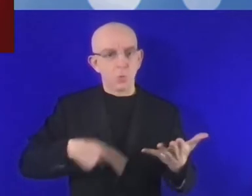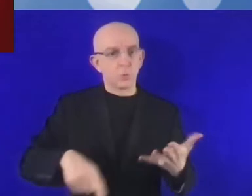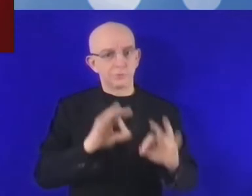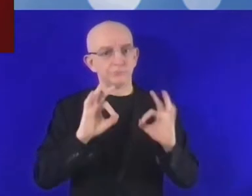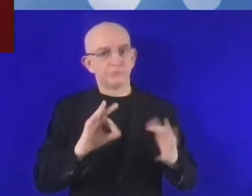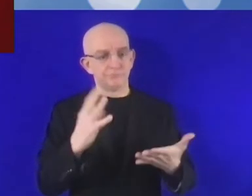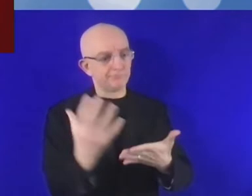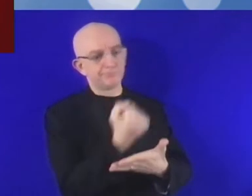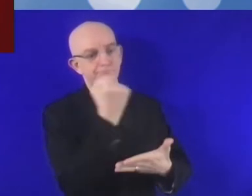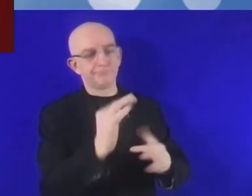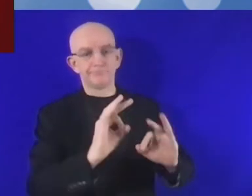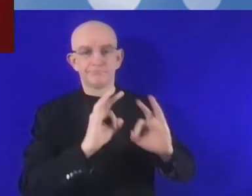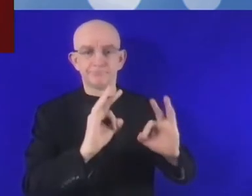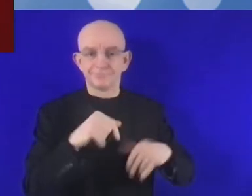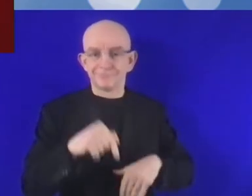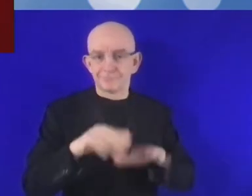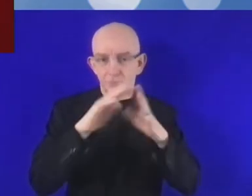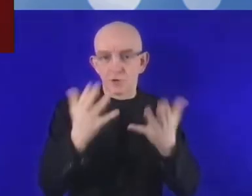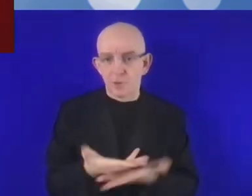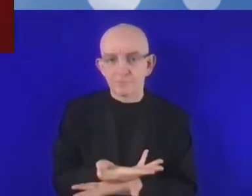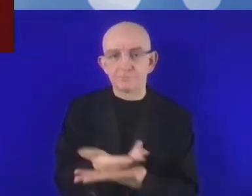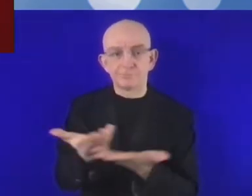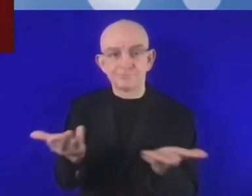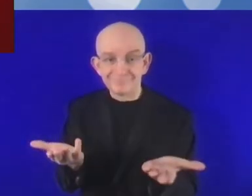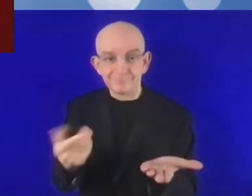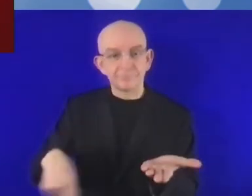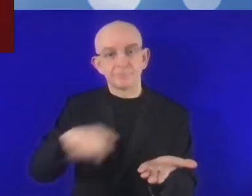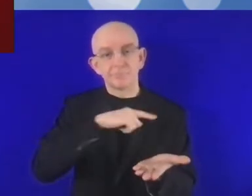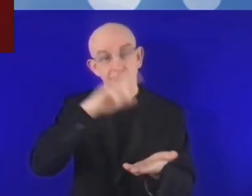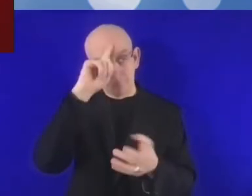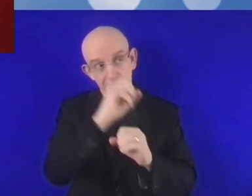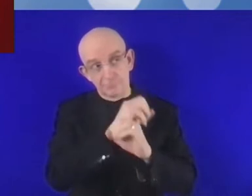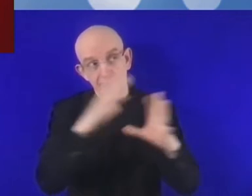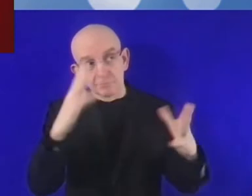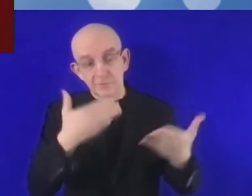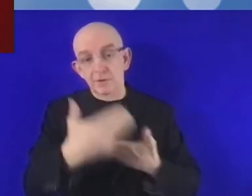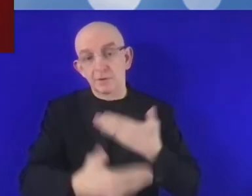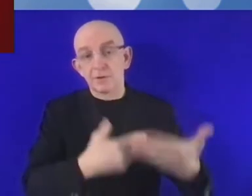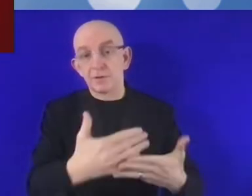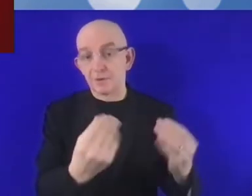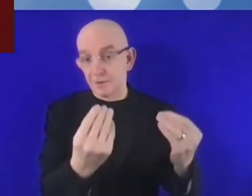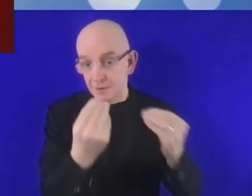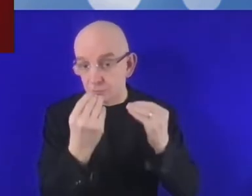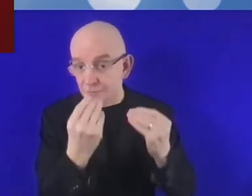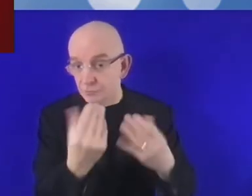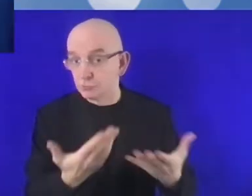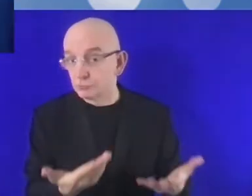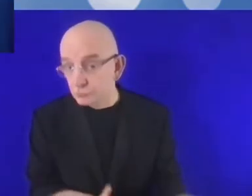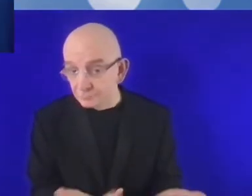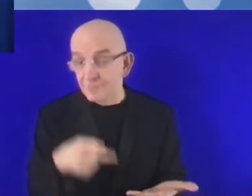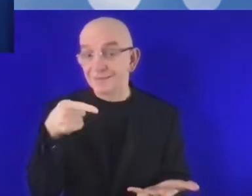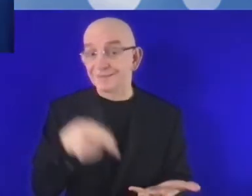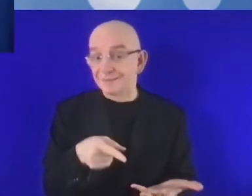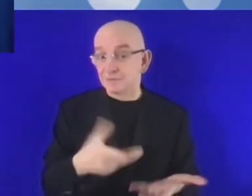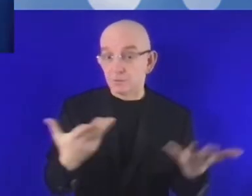مغيرا ومحورا في حياتنا على بشكل عالمي؟ ما هي الرؤية